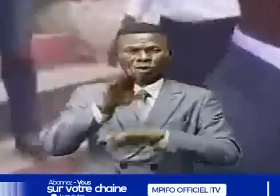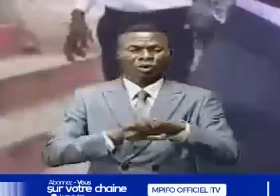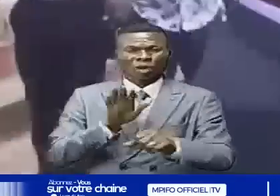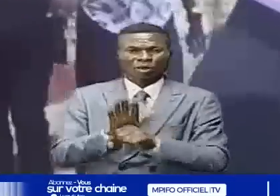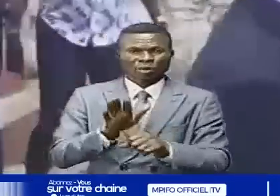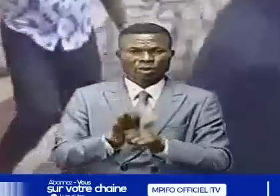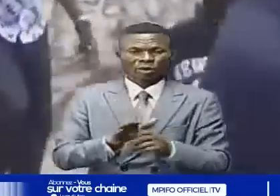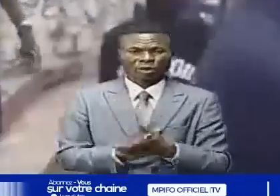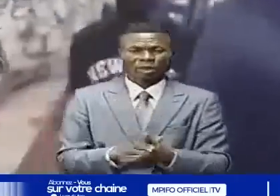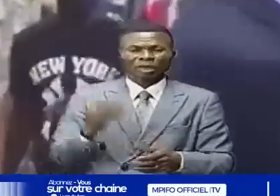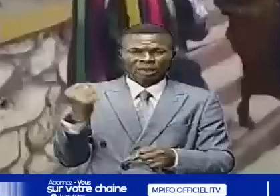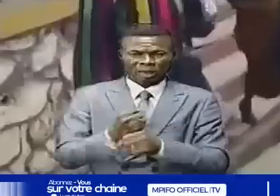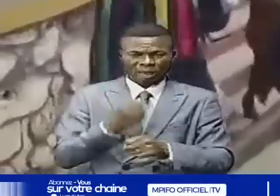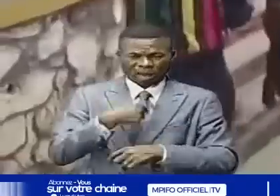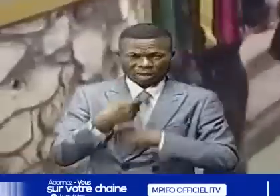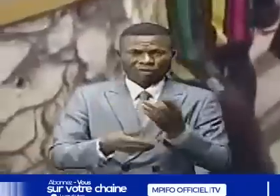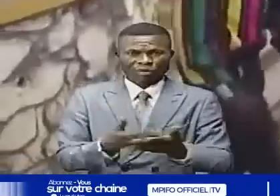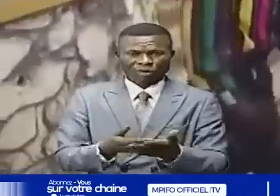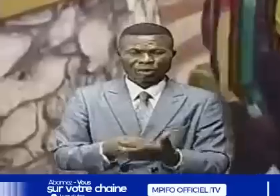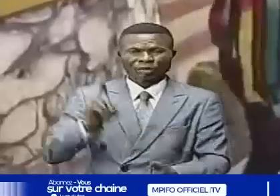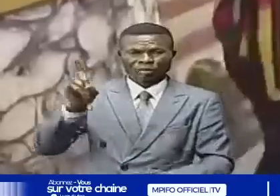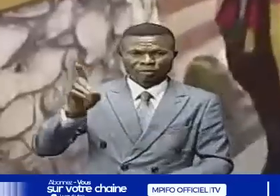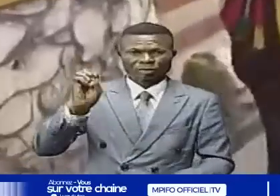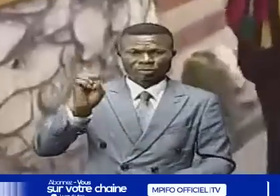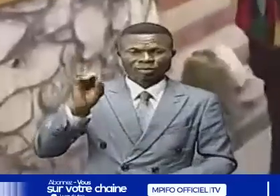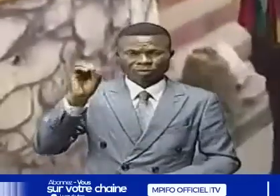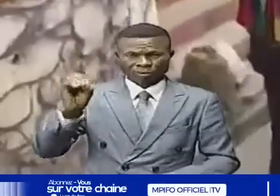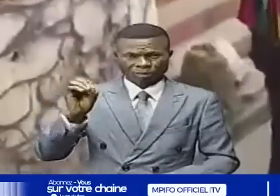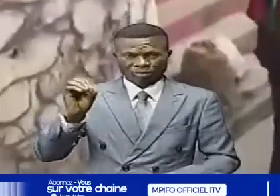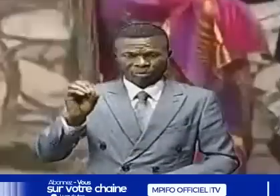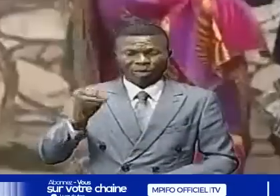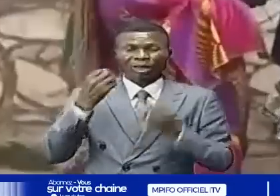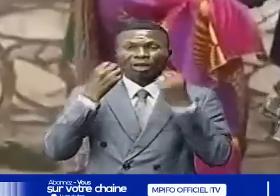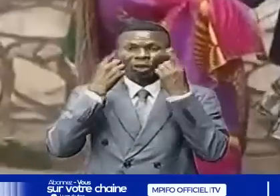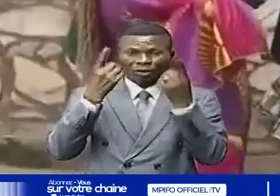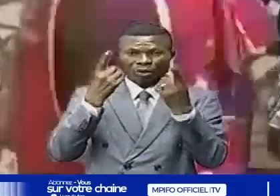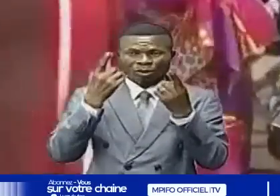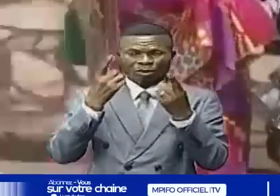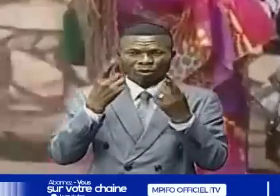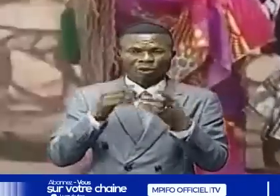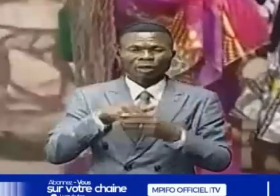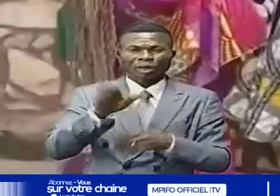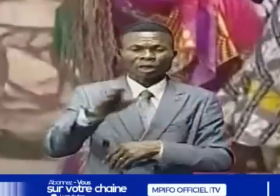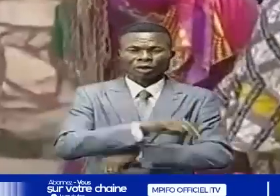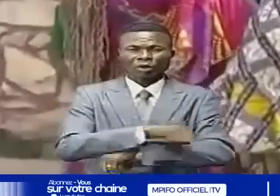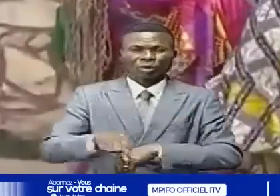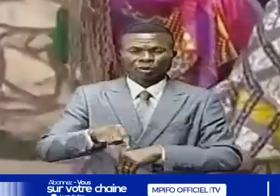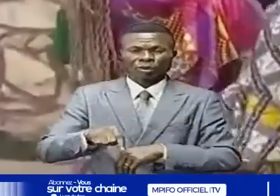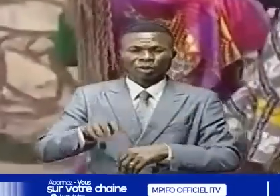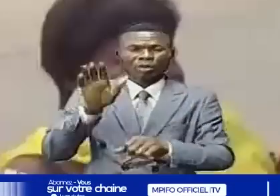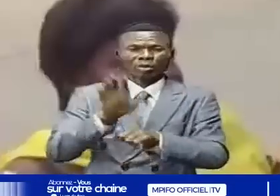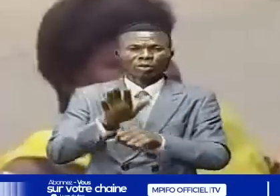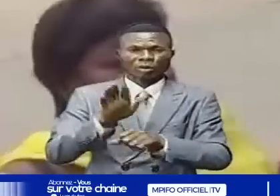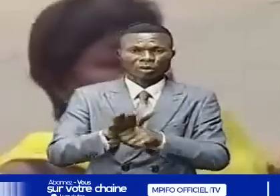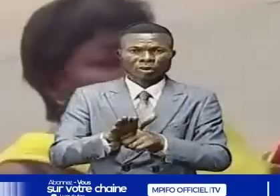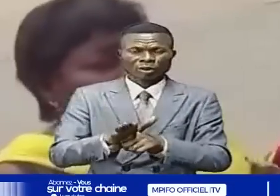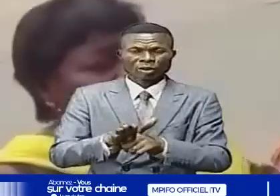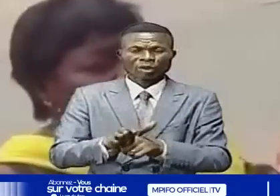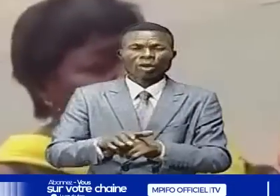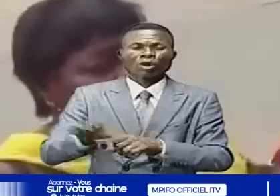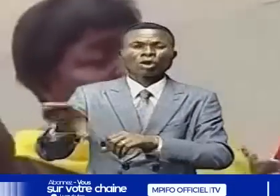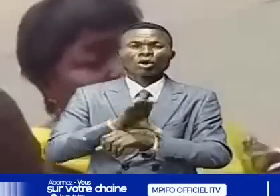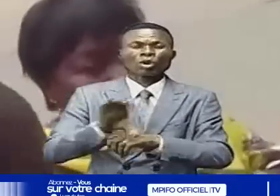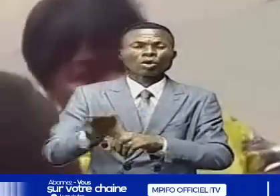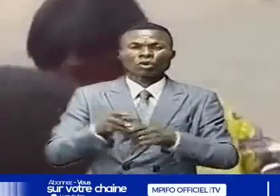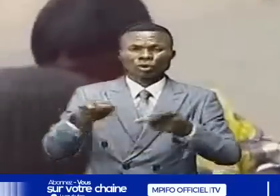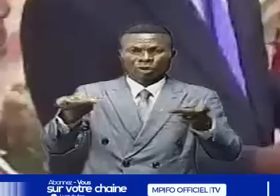affectueusement Kisalo Mebanda de Okusukunzibikawa est surpris dès la sortie du bureau du maire de la présence des ex-occupants du site